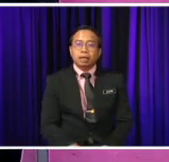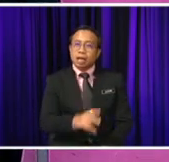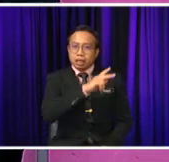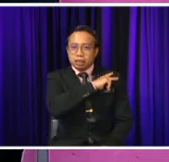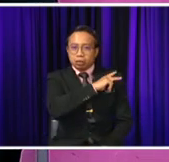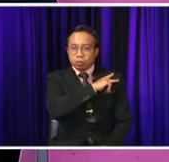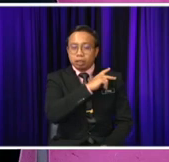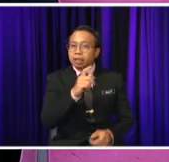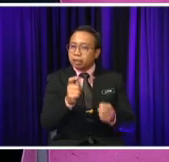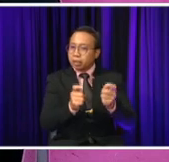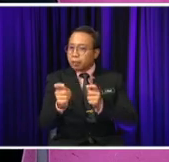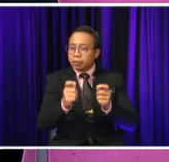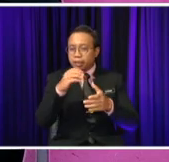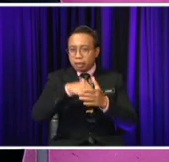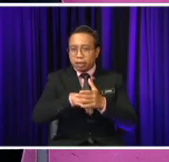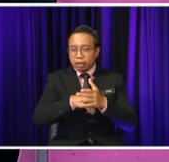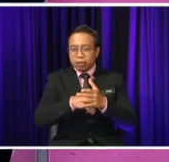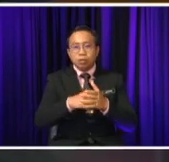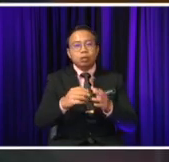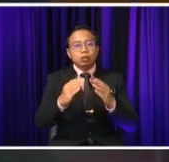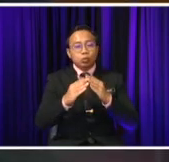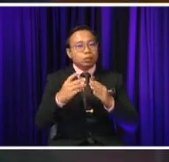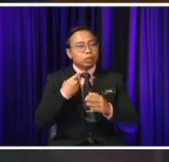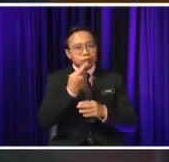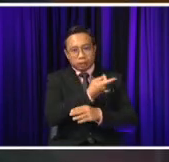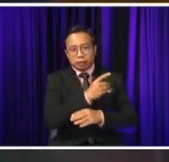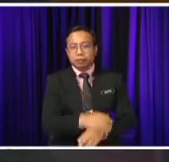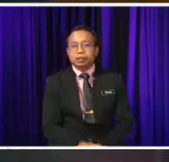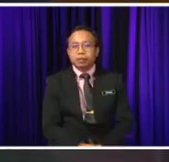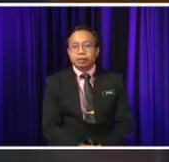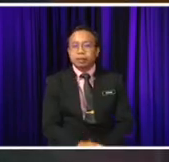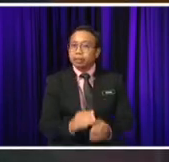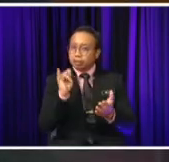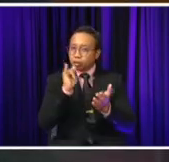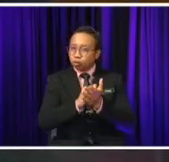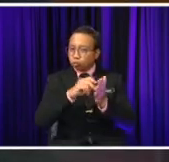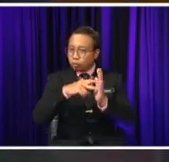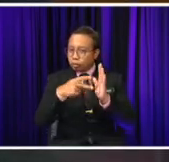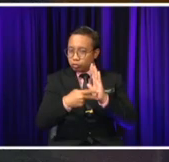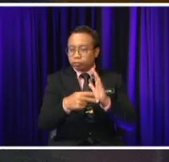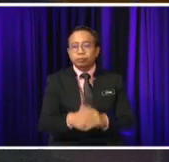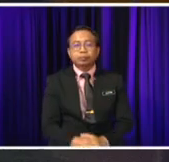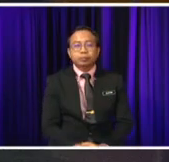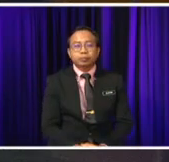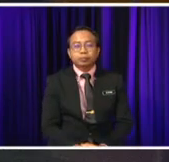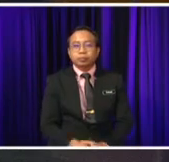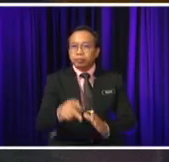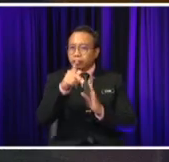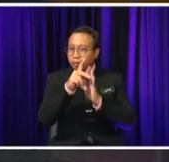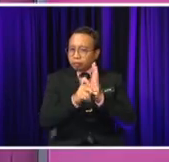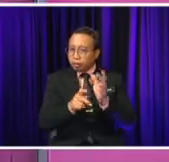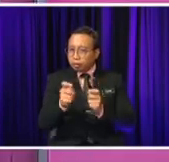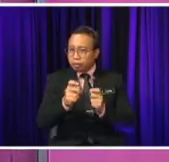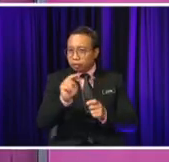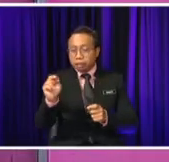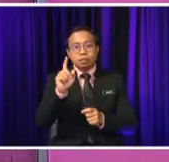dalam rumah kita beras kita beli Jadi itulah dimaksudnya kayak gini Nak Tunjukkan petakbiran ini adalah